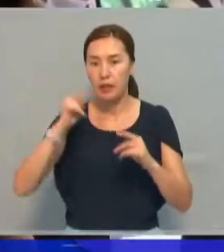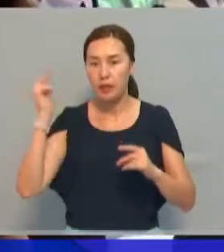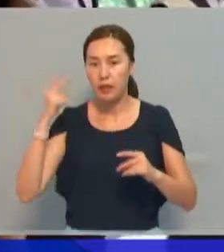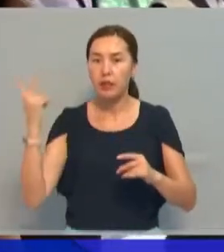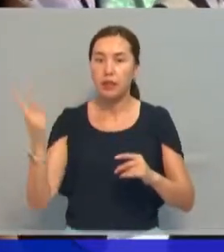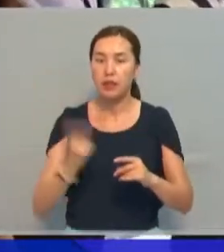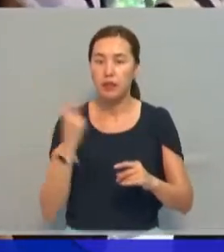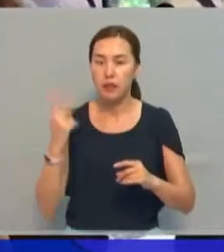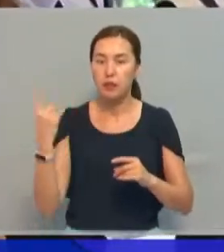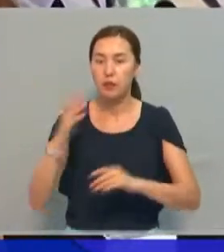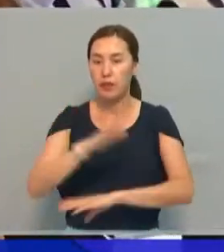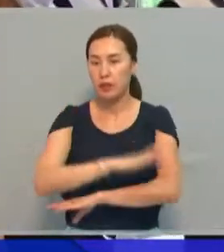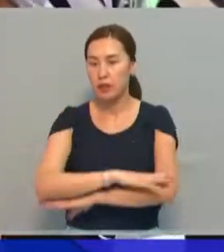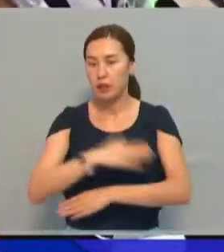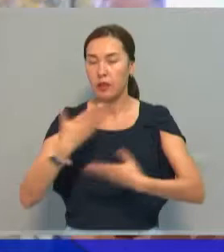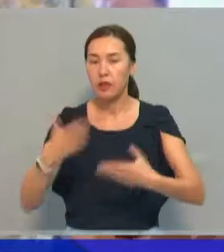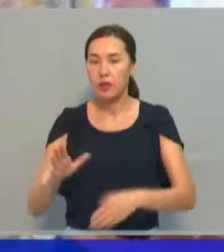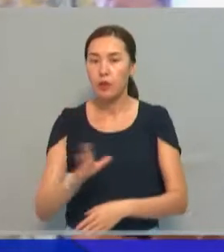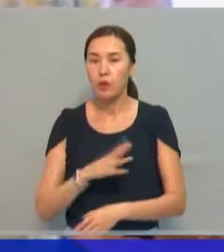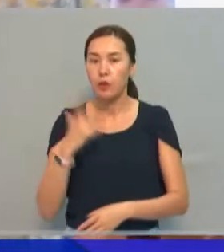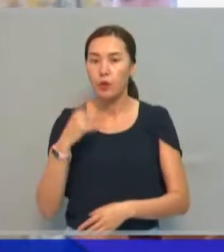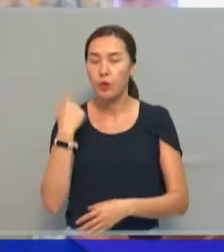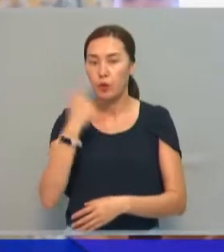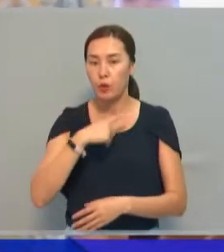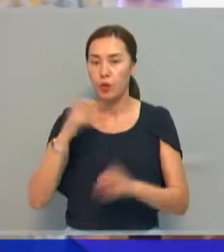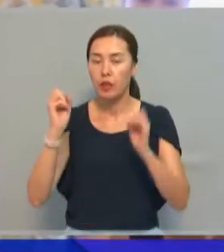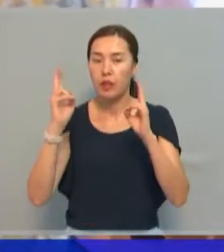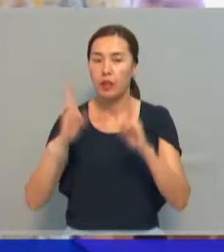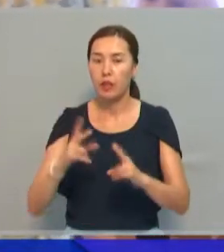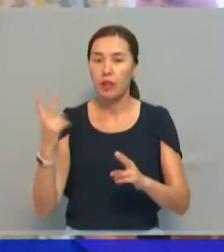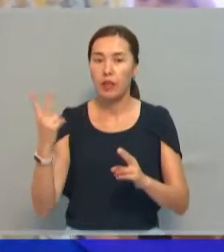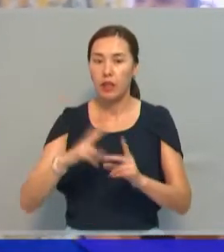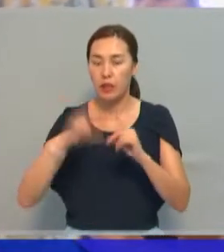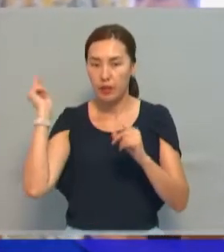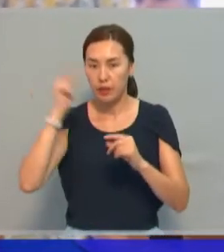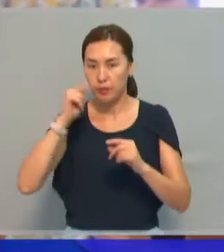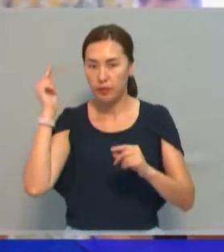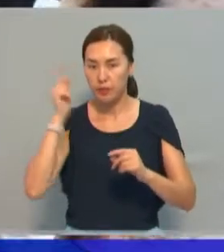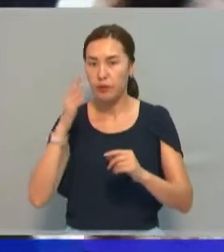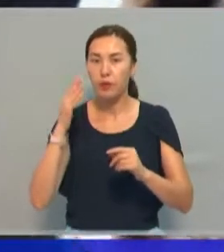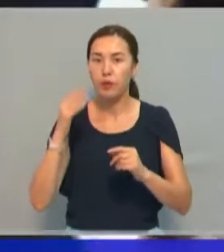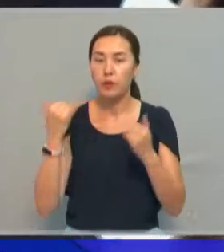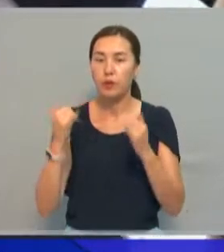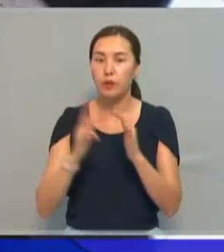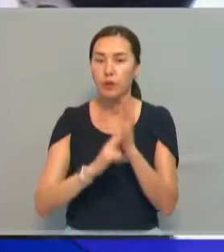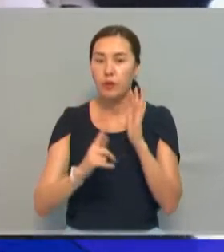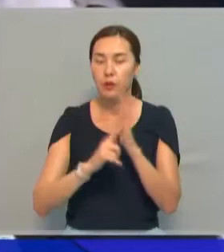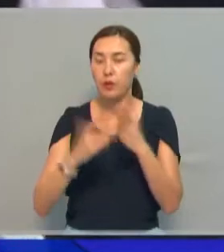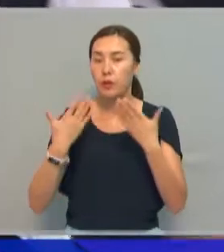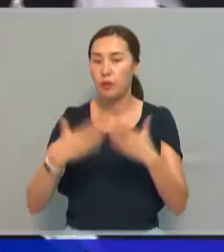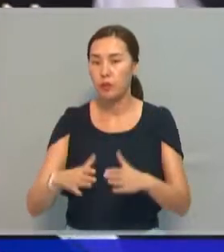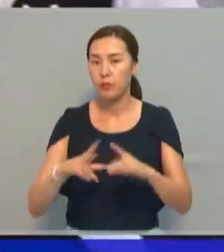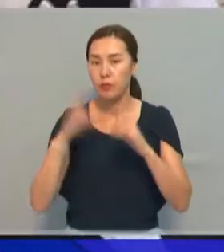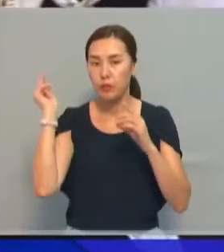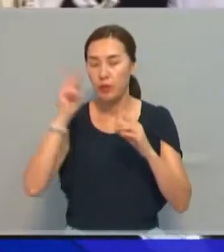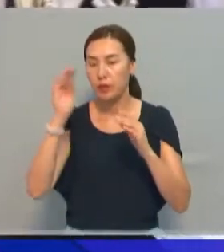қоштасса, енді бірі бірінші сыныпты тәмамдап тұр. Үш тілде оқытатын мамандандырылған нөмірі екінші мектеп-интернатында бүгін 87 түлек үшін